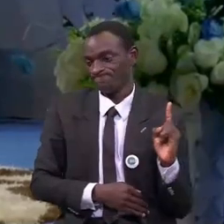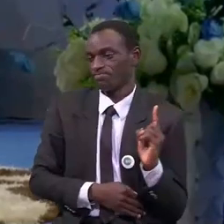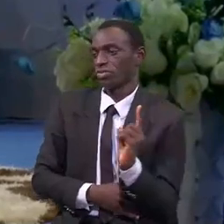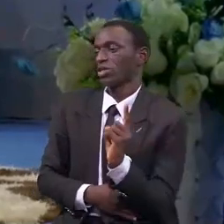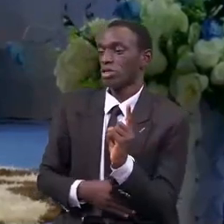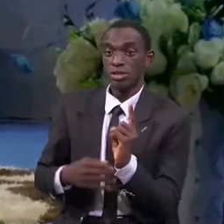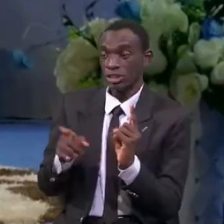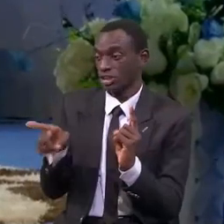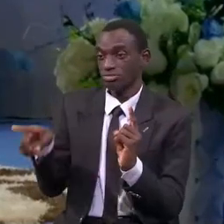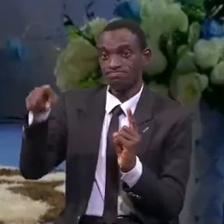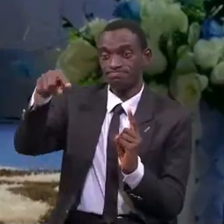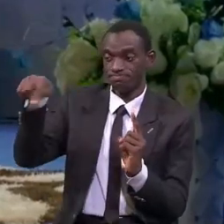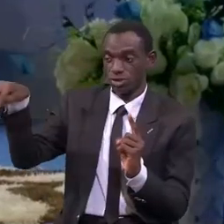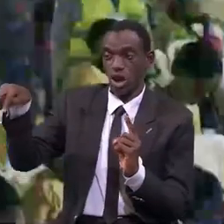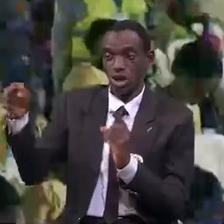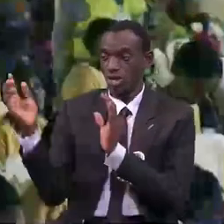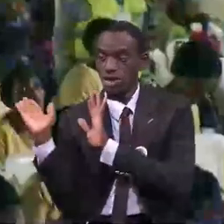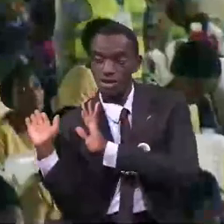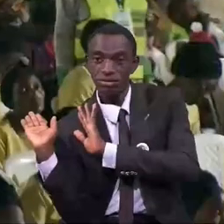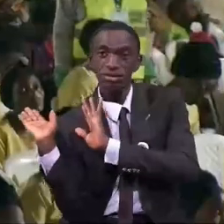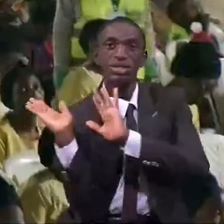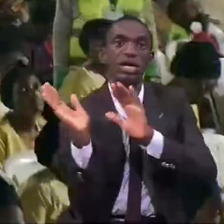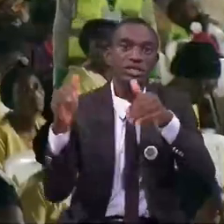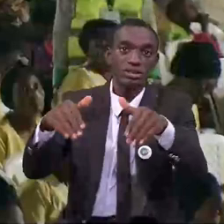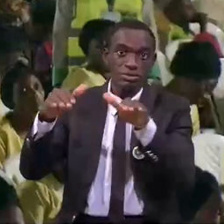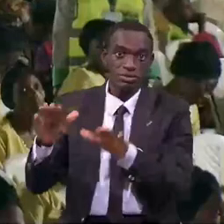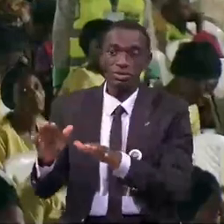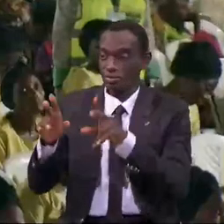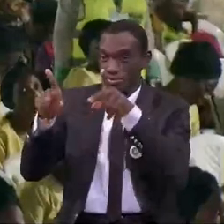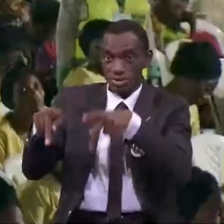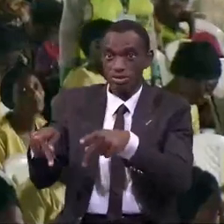14 il s'approcha et toucha le